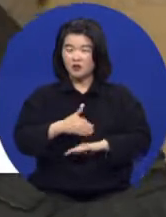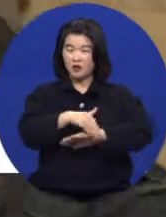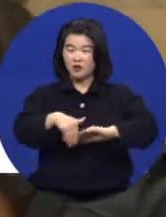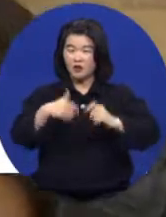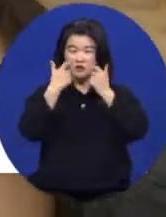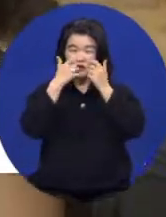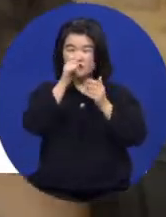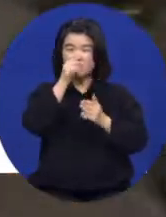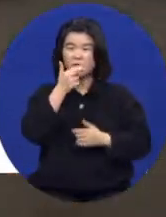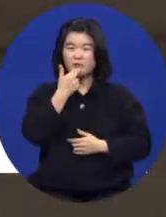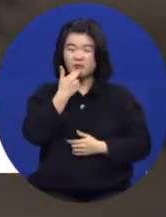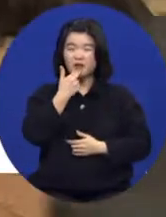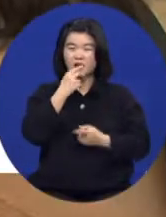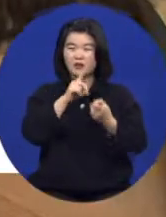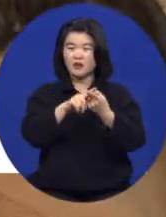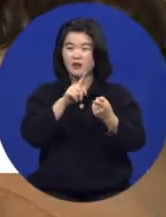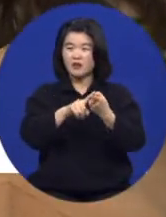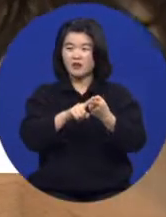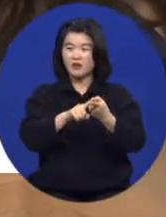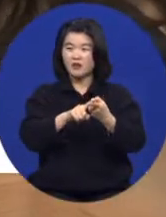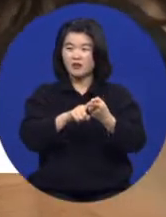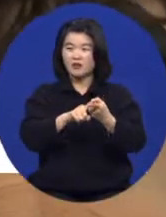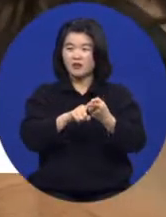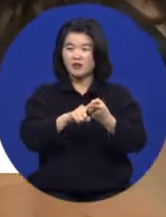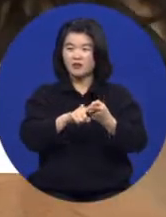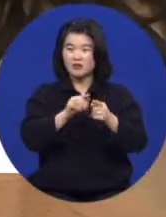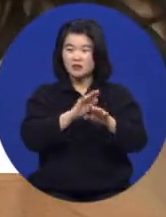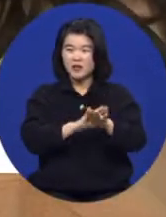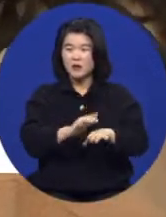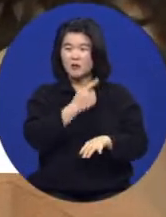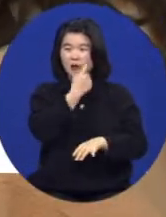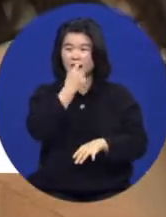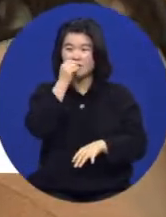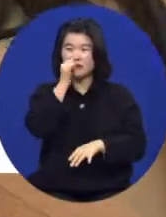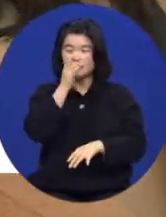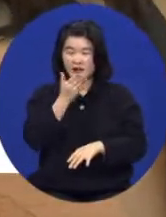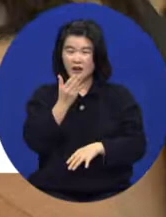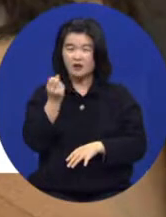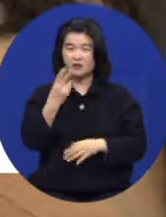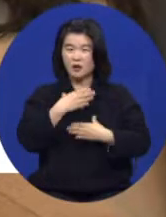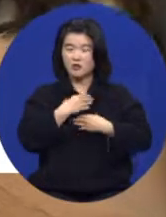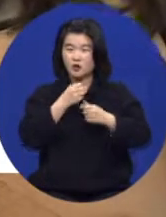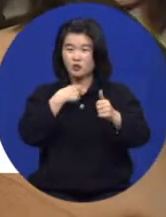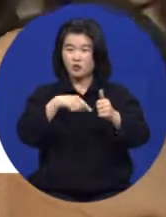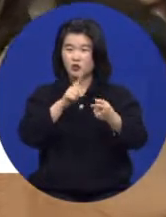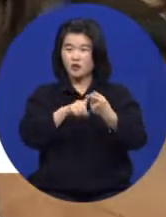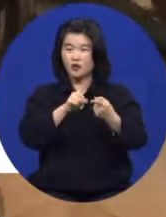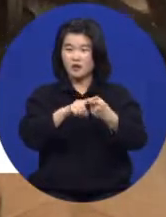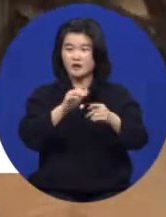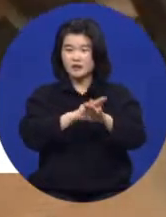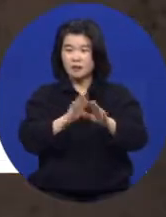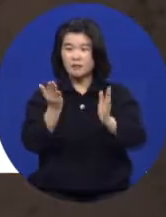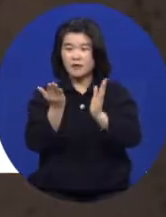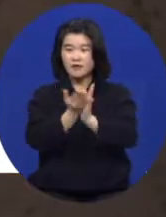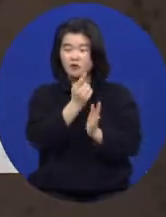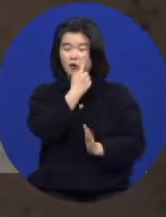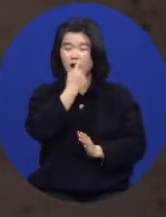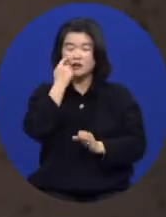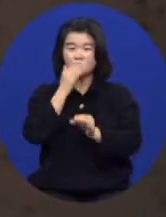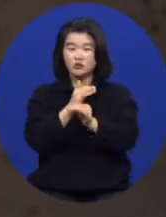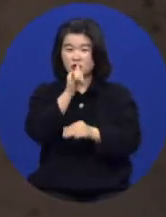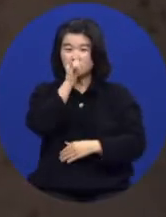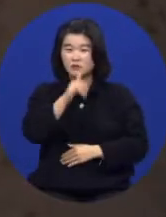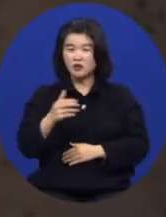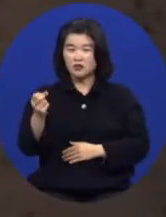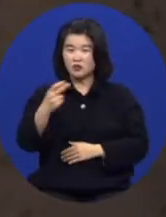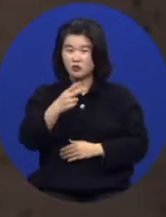이루어졌는지 그리고 그에 따라서 제대로 작업 이행됐나 그리고 더불어서 안전 교육 안전 조치가 적정했나 여부를